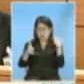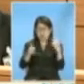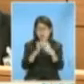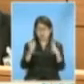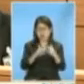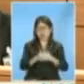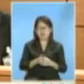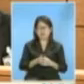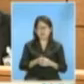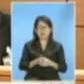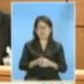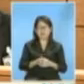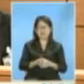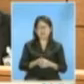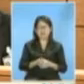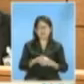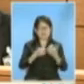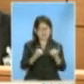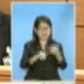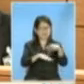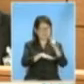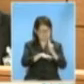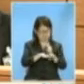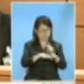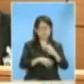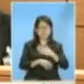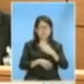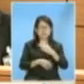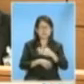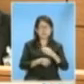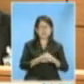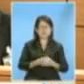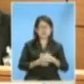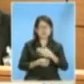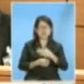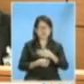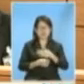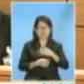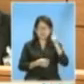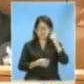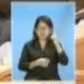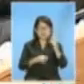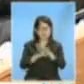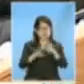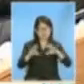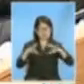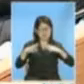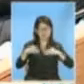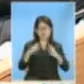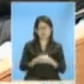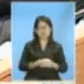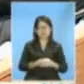ครับเพราะฉะนั้นท่านประธานครับผมไม่เห็นด้วยเลย